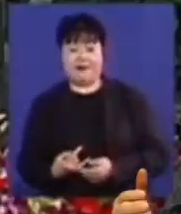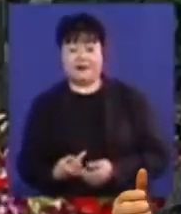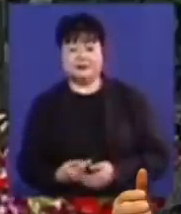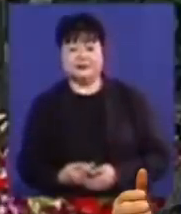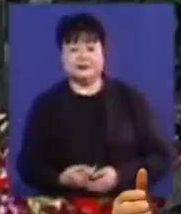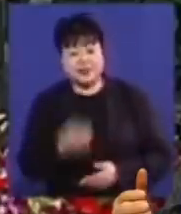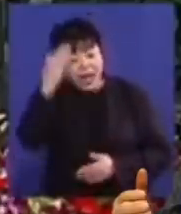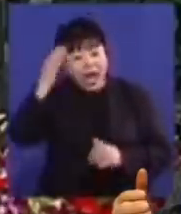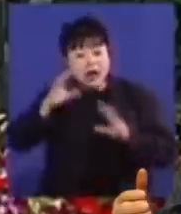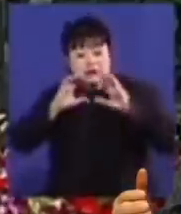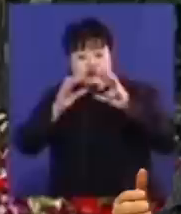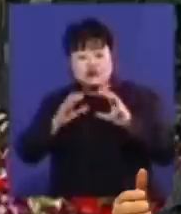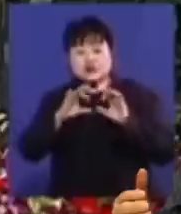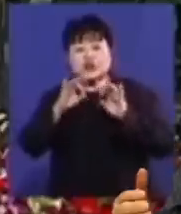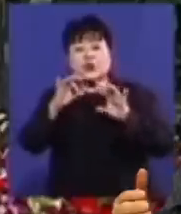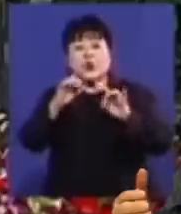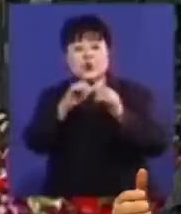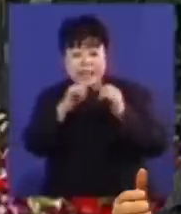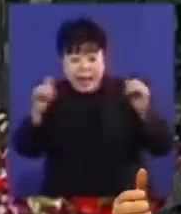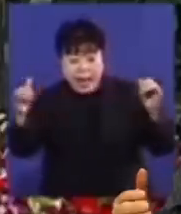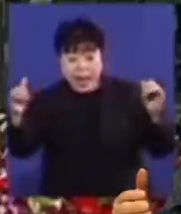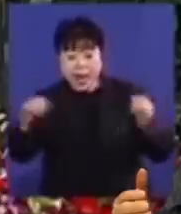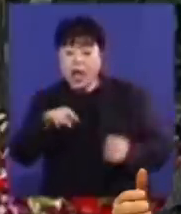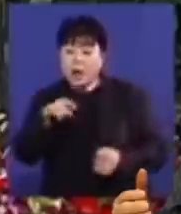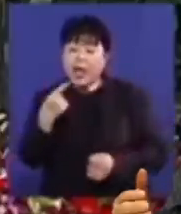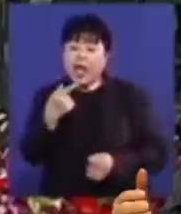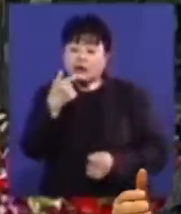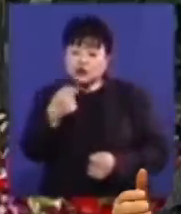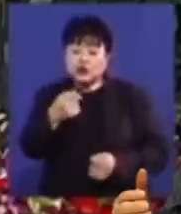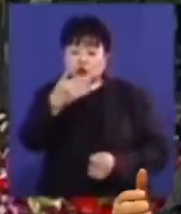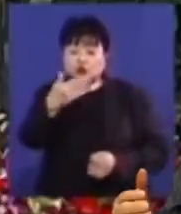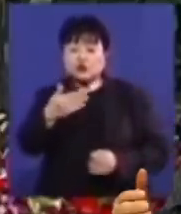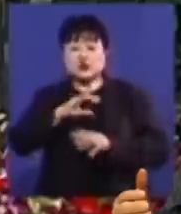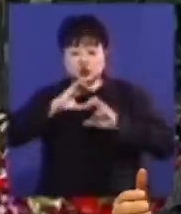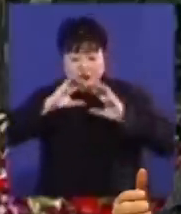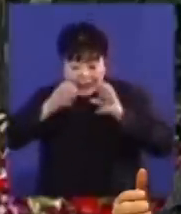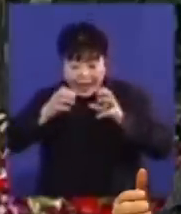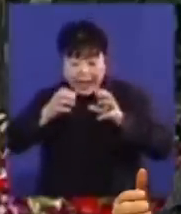현재 한국인 선교사가 169개국에 총 2만